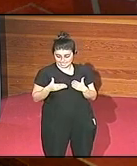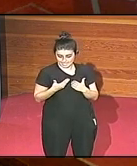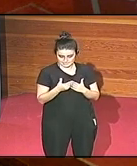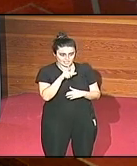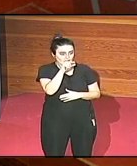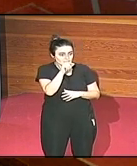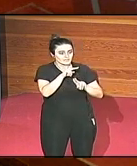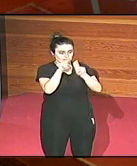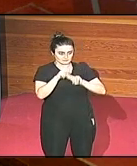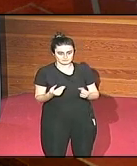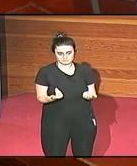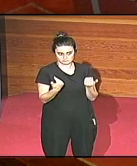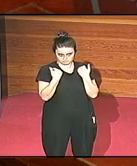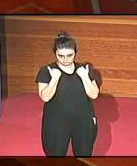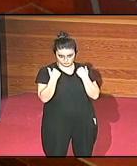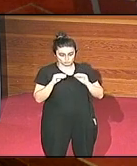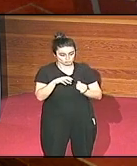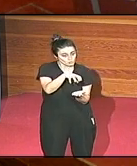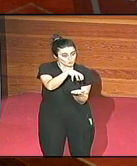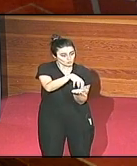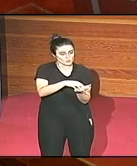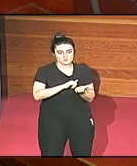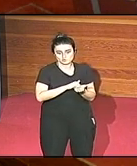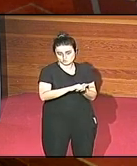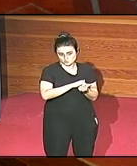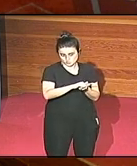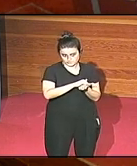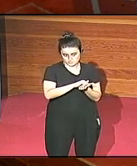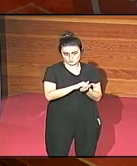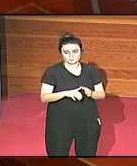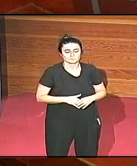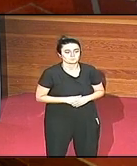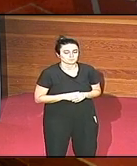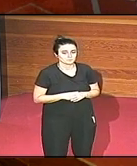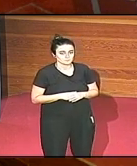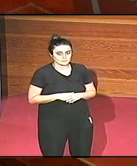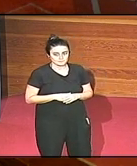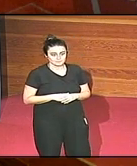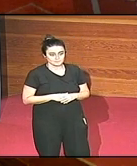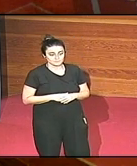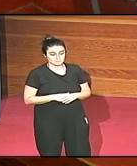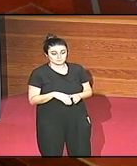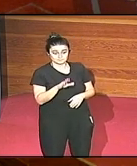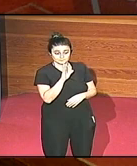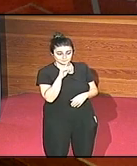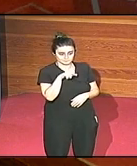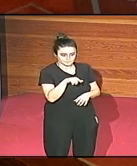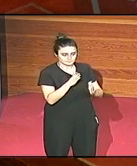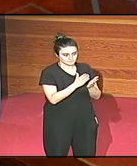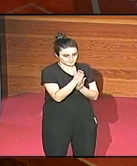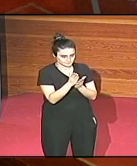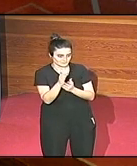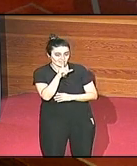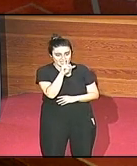informazioaren arduraduna izan zen, bere egoitza Nueva Yorken finkatu zuen arte. Bertan, ETV-ko edabideetako korrespontxala